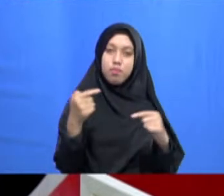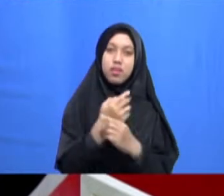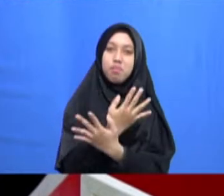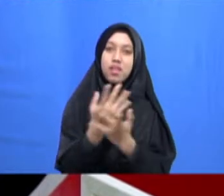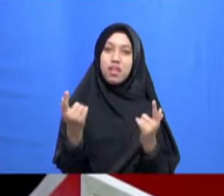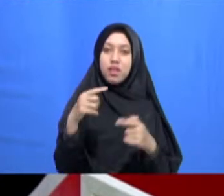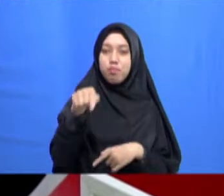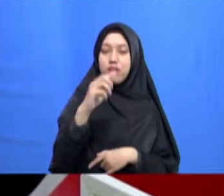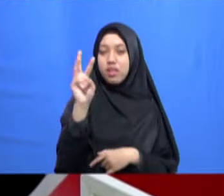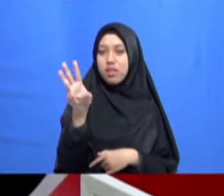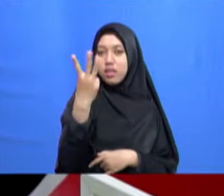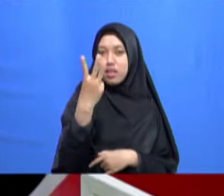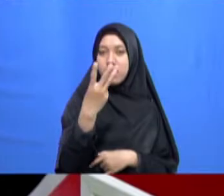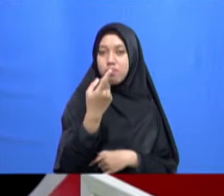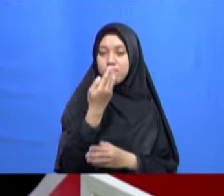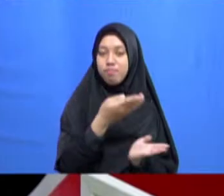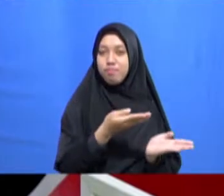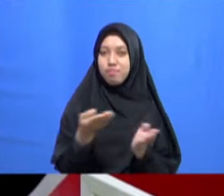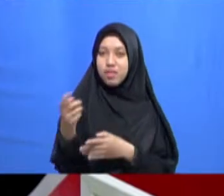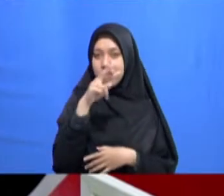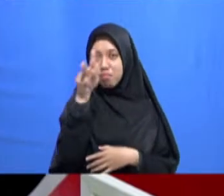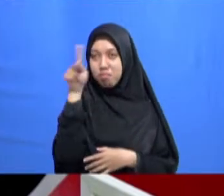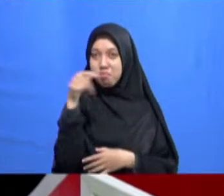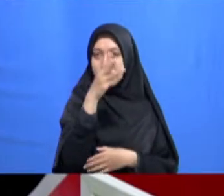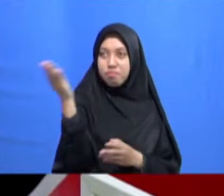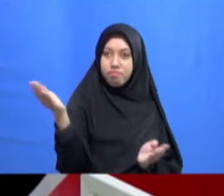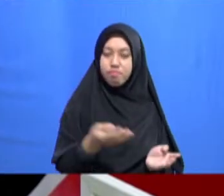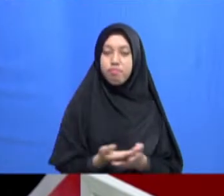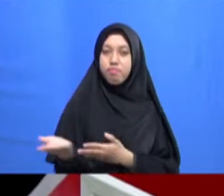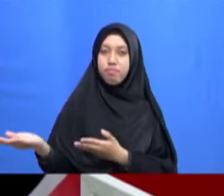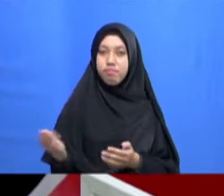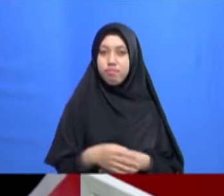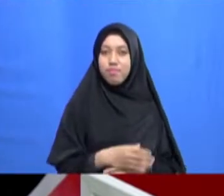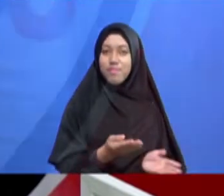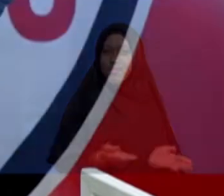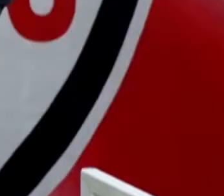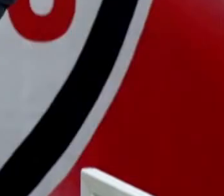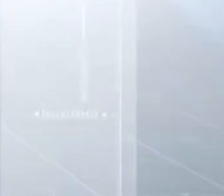kali ini. Dan berikut bersama-sama kita simak tata tertib debat publik terbuka putaran ketiga.